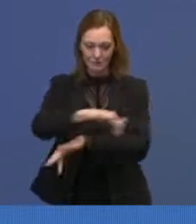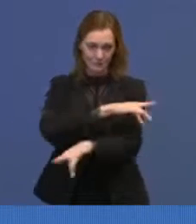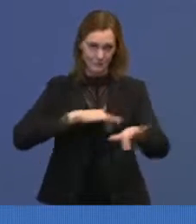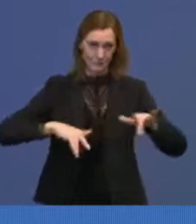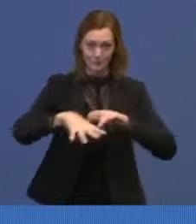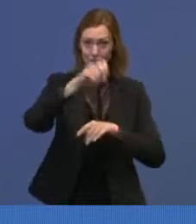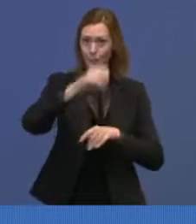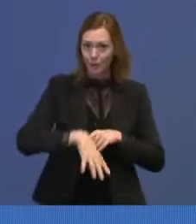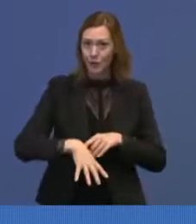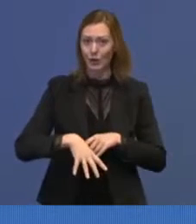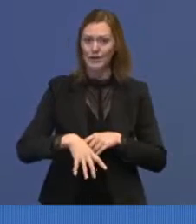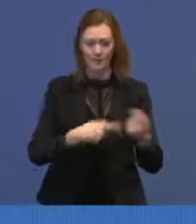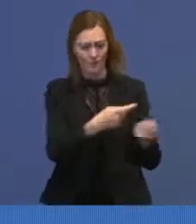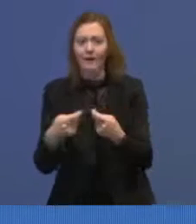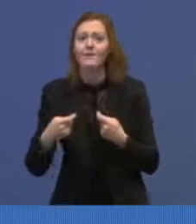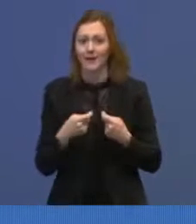suuqyada